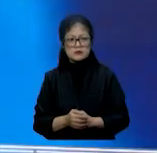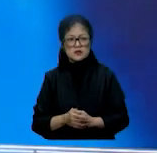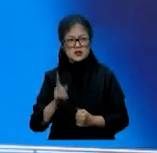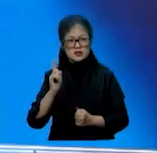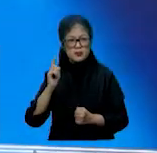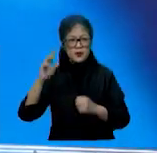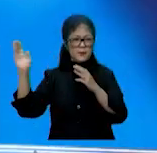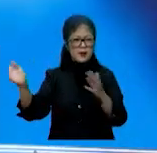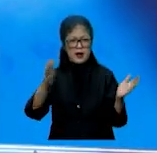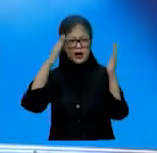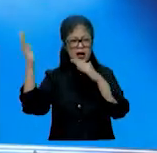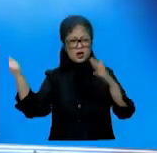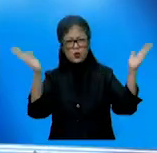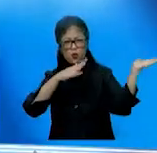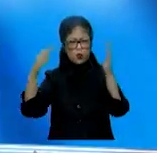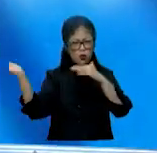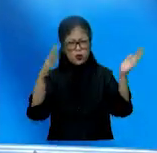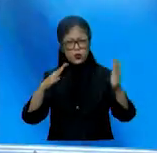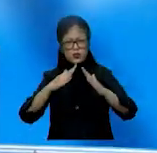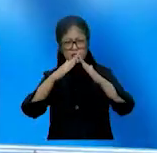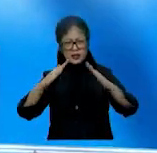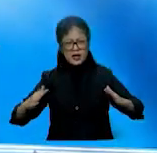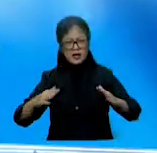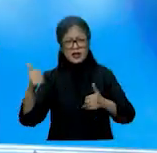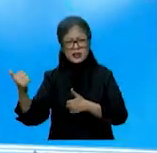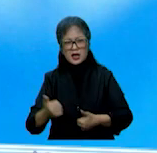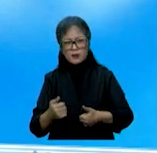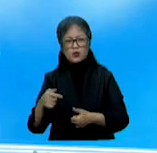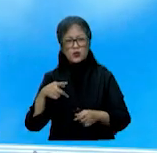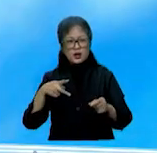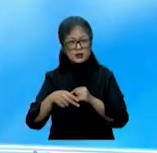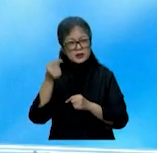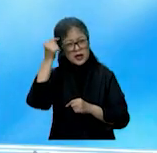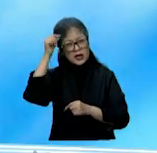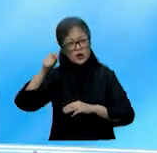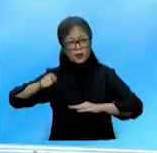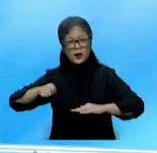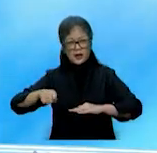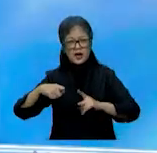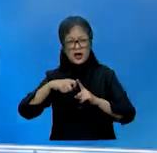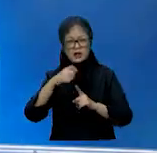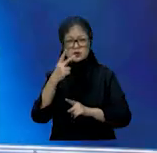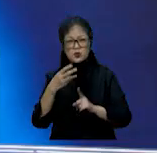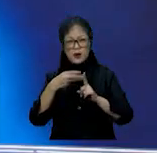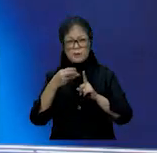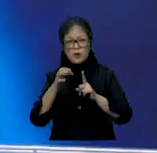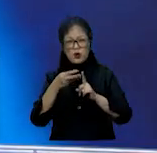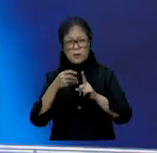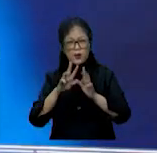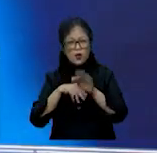Akibat angin kencang, tenda tamu undangan saat peresmian kantor pengadilan negeri kelas 2 Bobong, Kabupaten